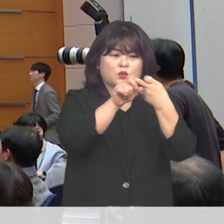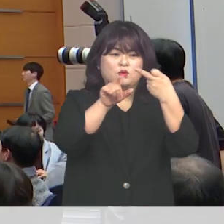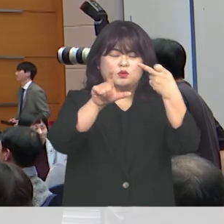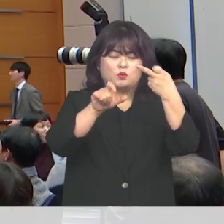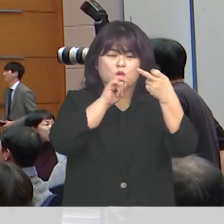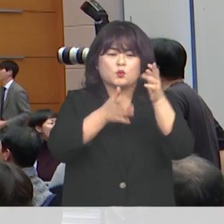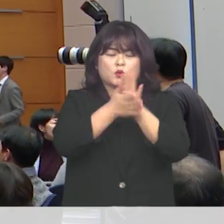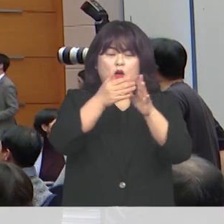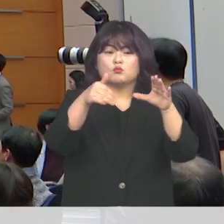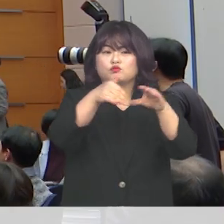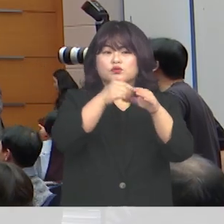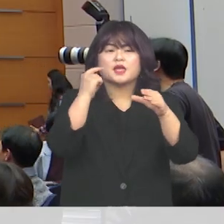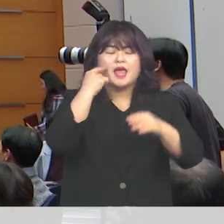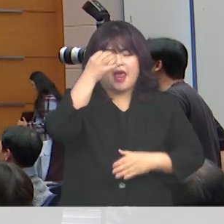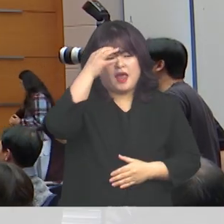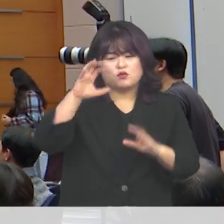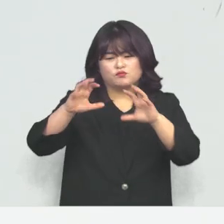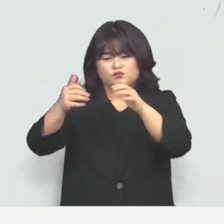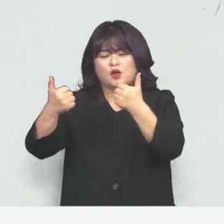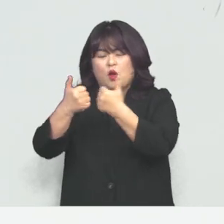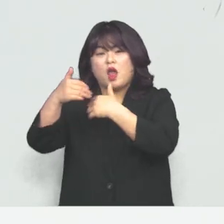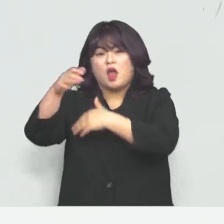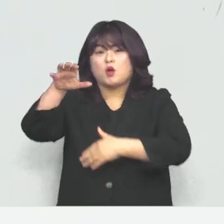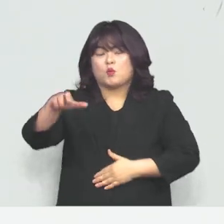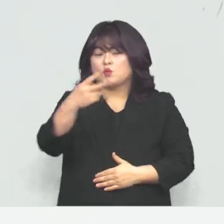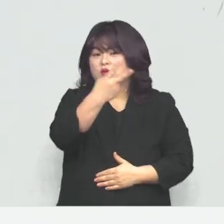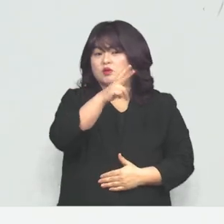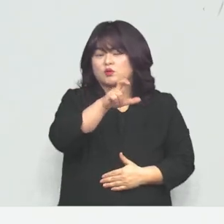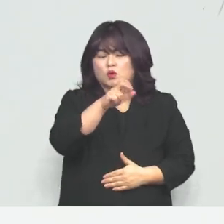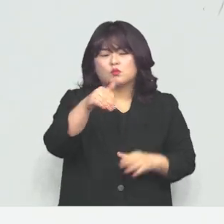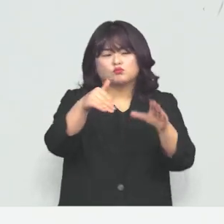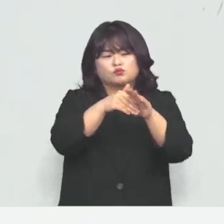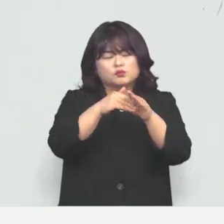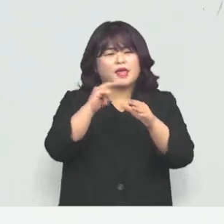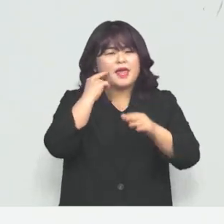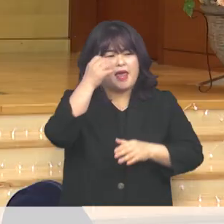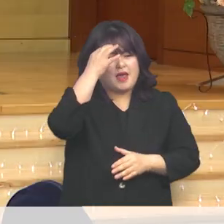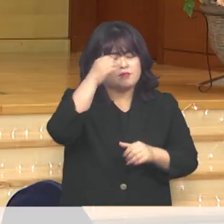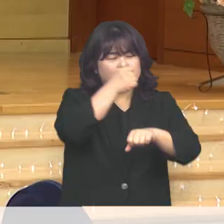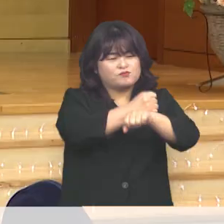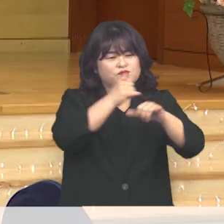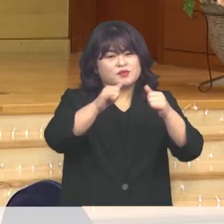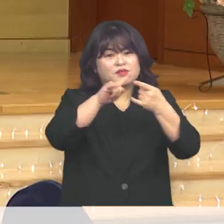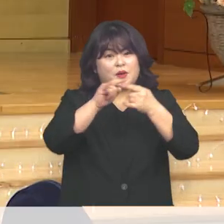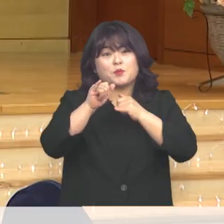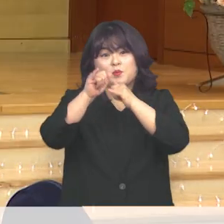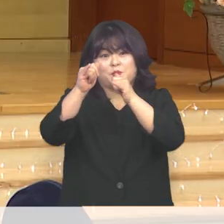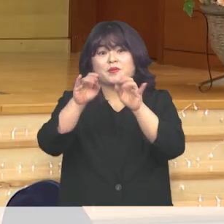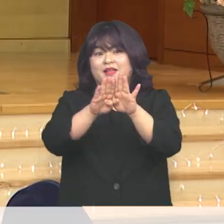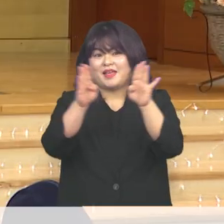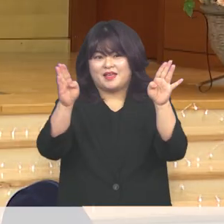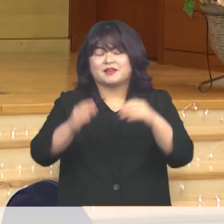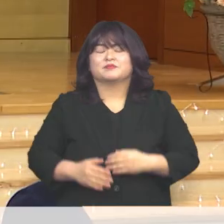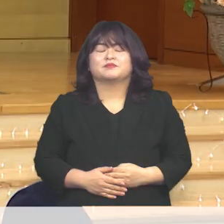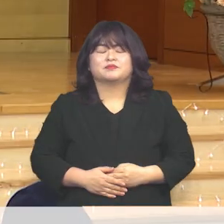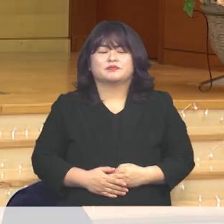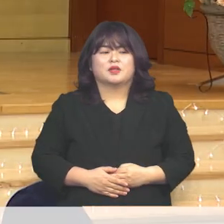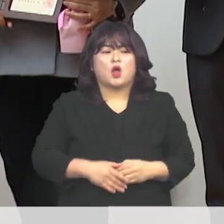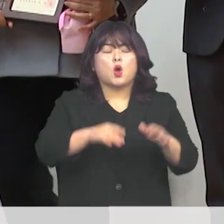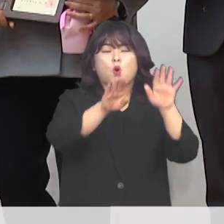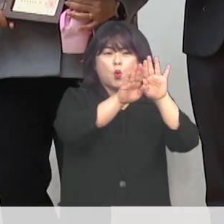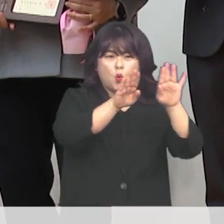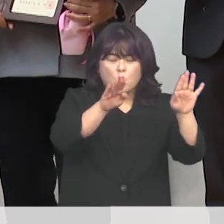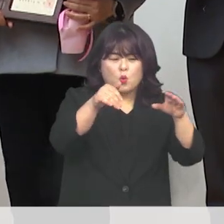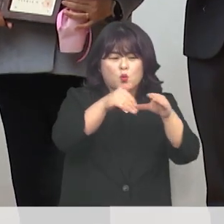용인특례시가 15일 문화예술원 국제회의실에서 2025년 지역문화예술 발전 유공자 표창장 수여식을 열고